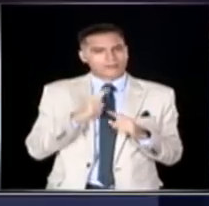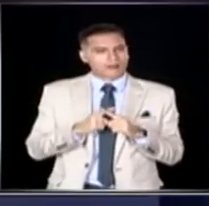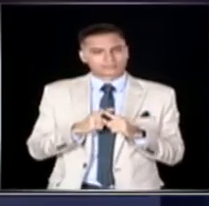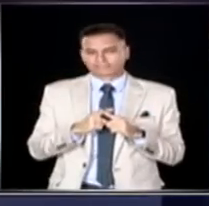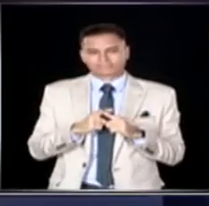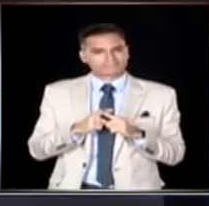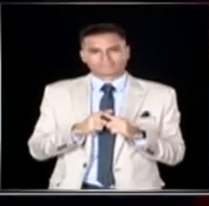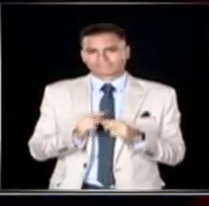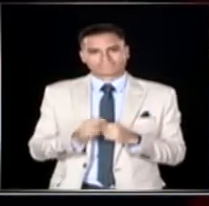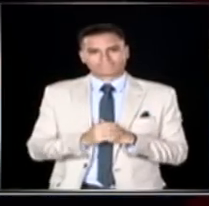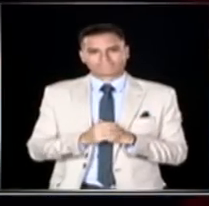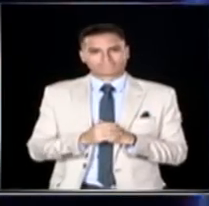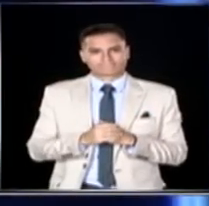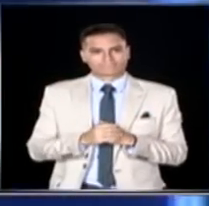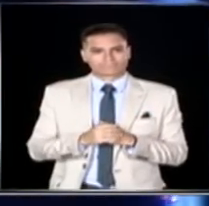إجابة خاطئة.